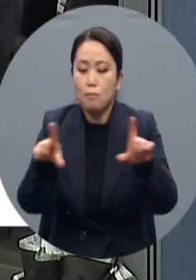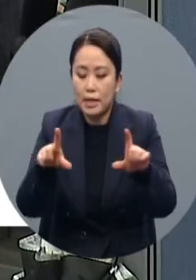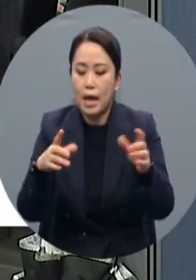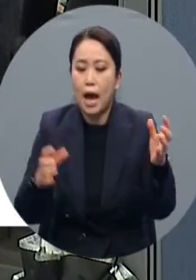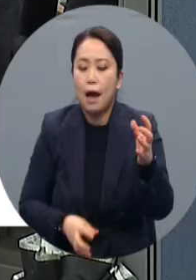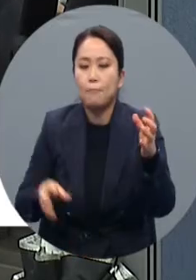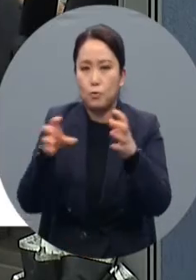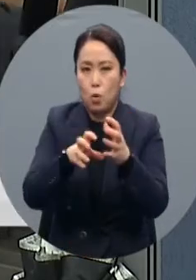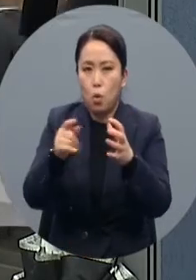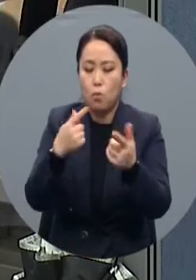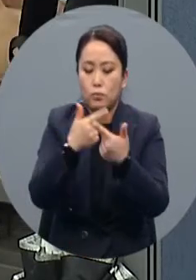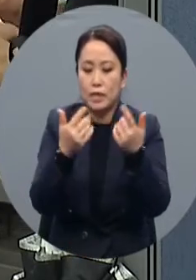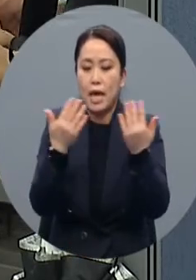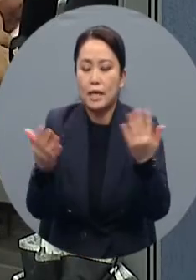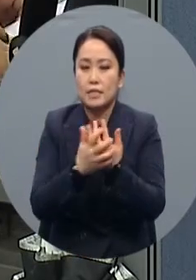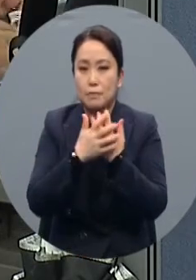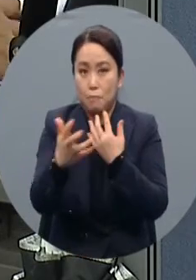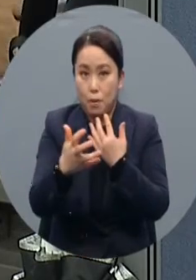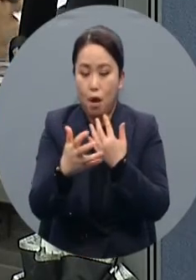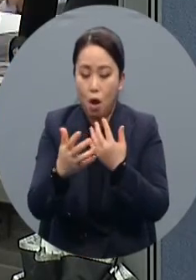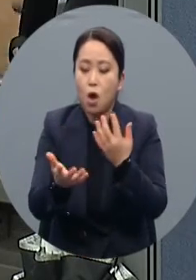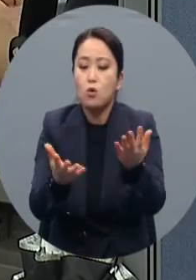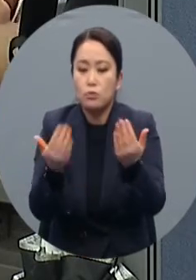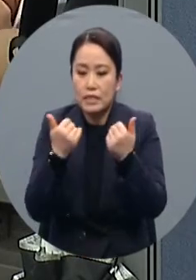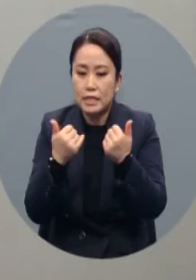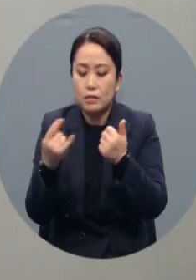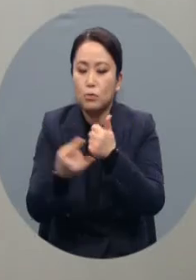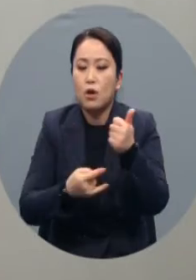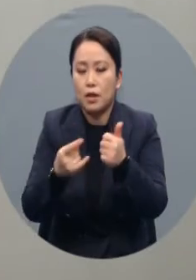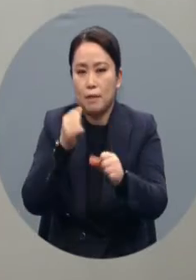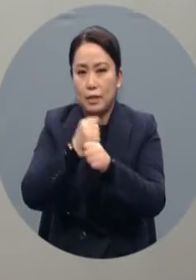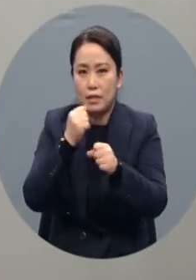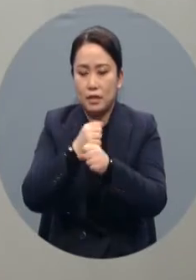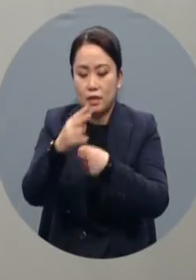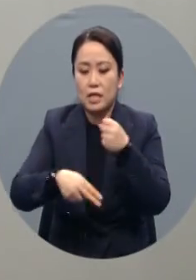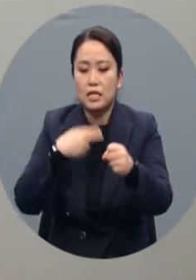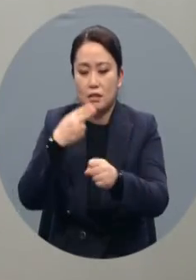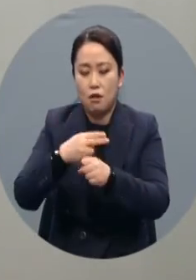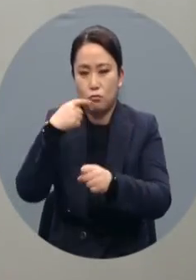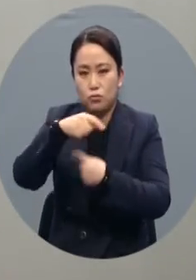부산엑스포 유치협력위원회도 구성해 2년 동안 운영하기로 했습니다.